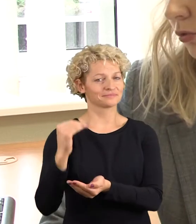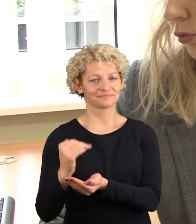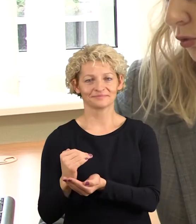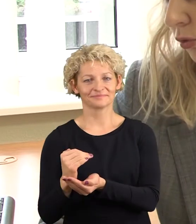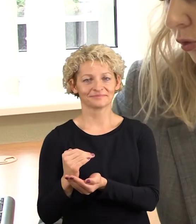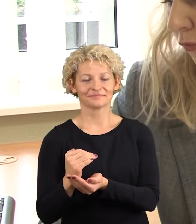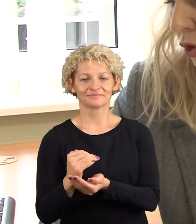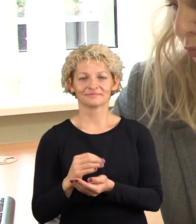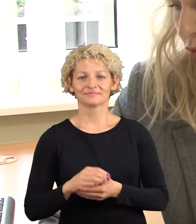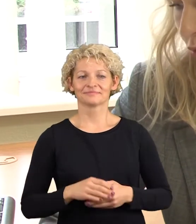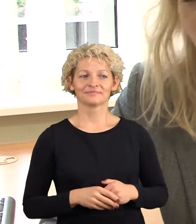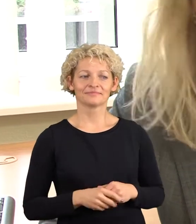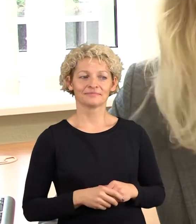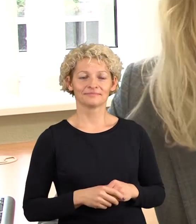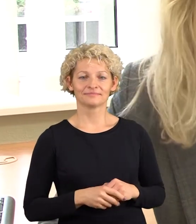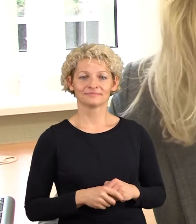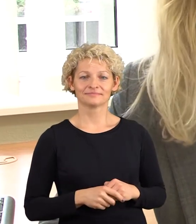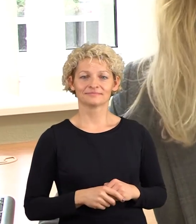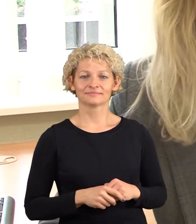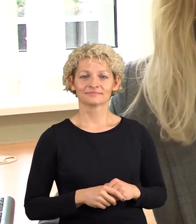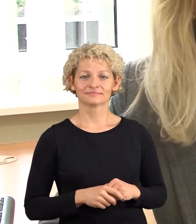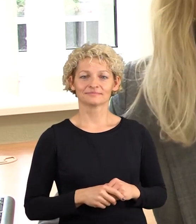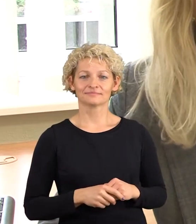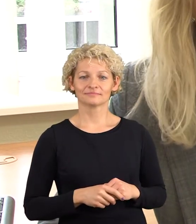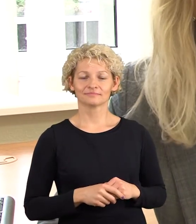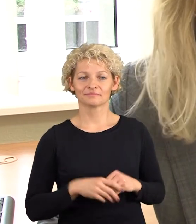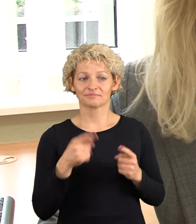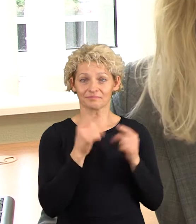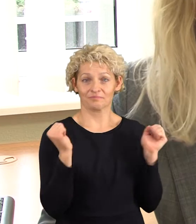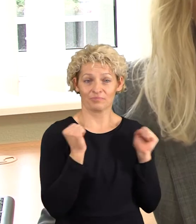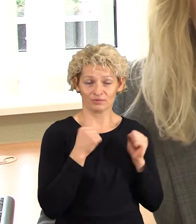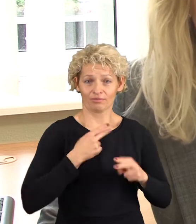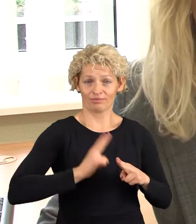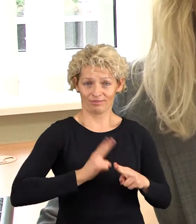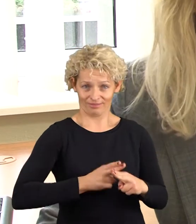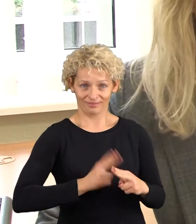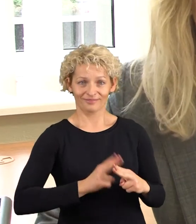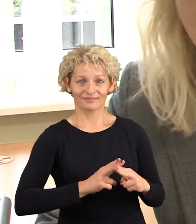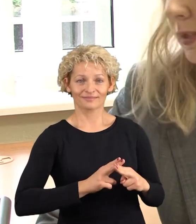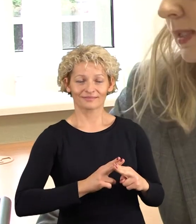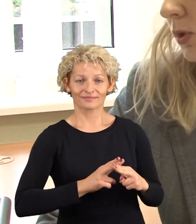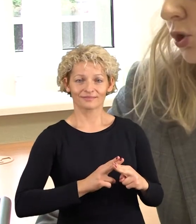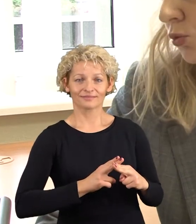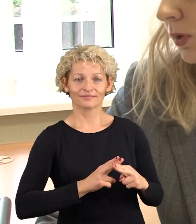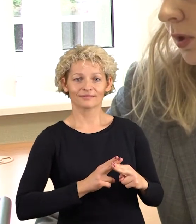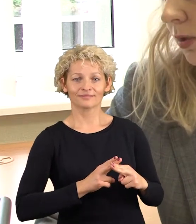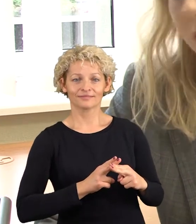Rodiklis nukrito iki 28,6 atveju 10 tūkstančių gyventojų, užregistruoti